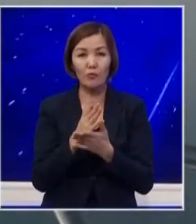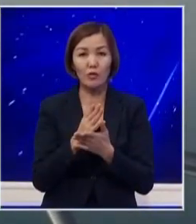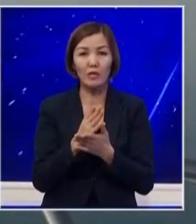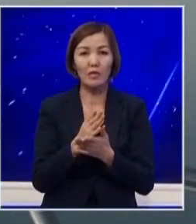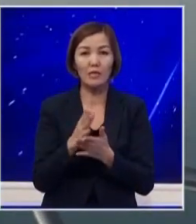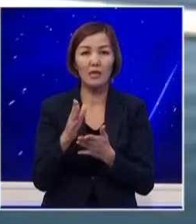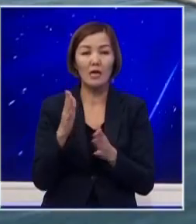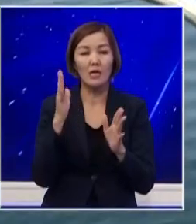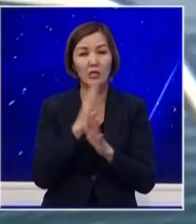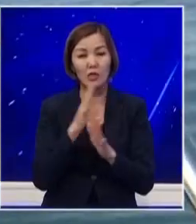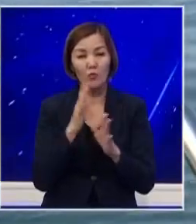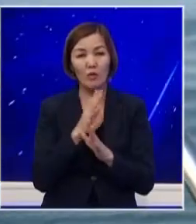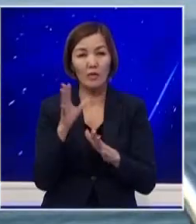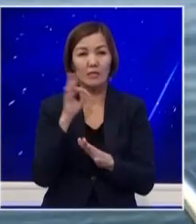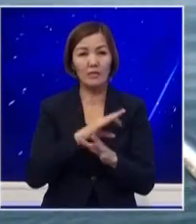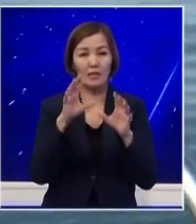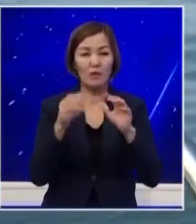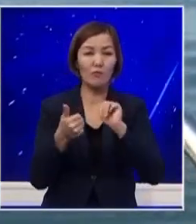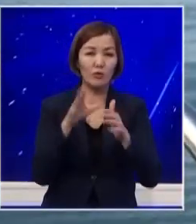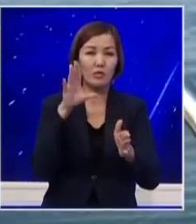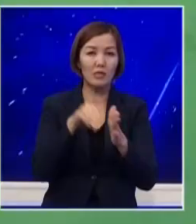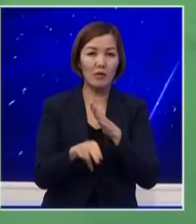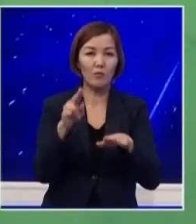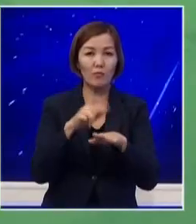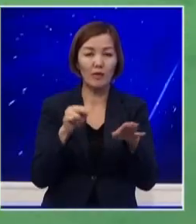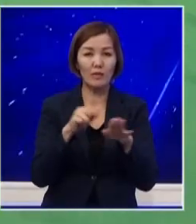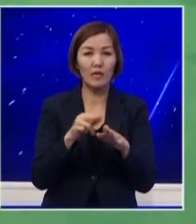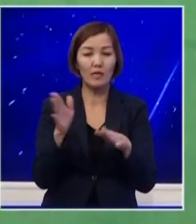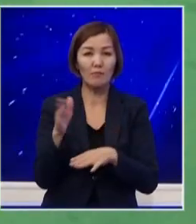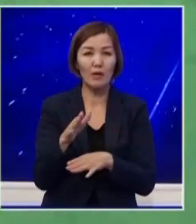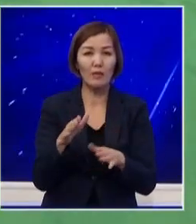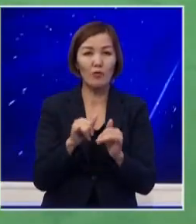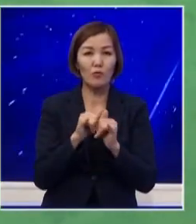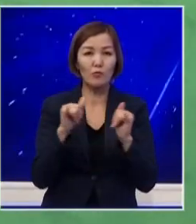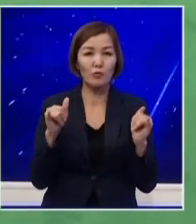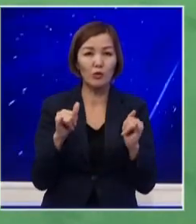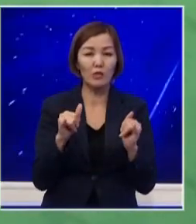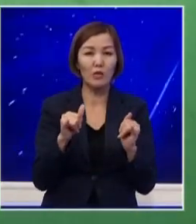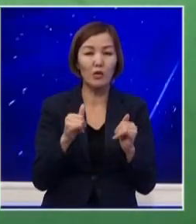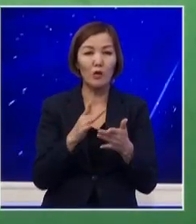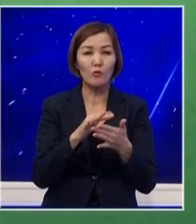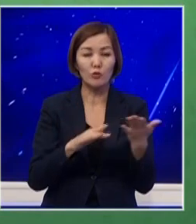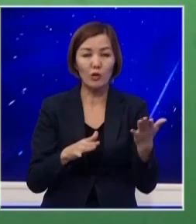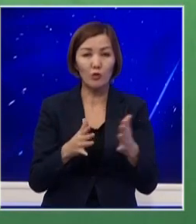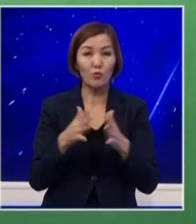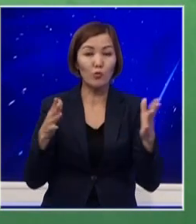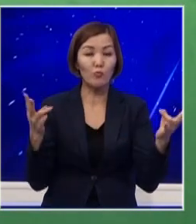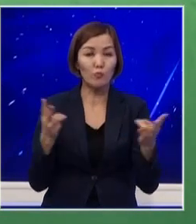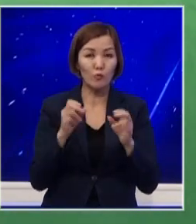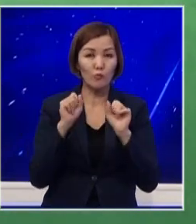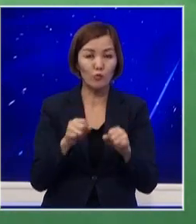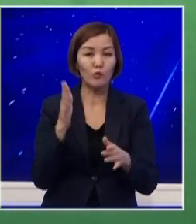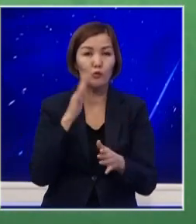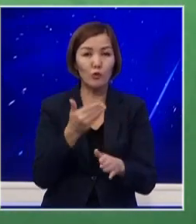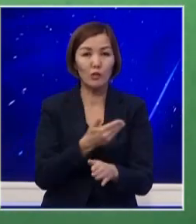туралы заңға өзгерістер енгізілгендіктен облыстық инспекция уылдырық шашу мерзімін ұзартуы немесе кейінге қалдыруы мүмкін. Айта кетейік, қазір су қоймасындағы